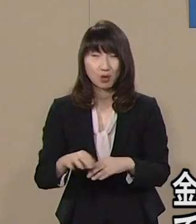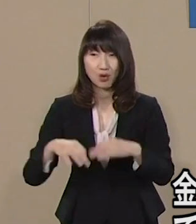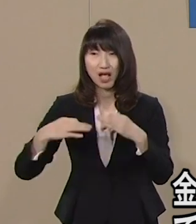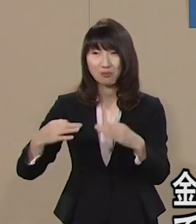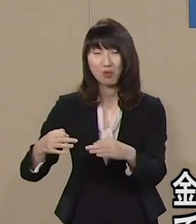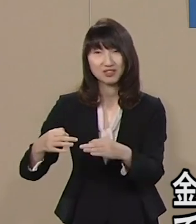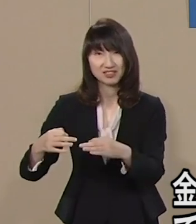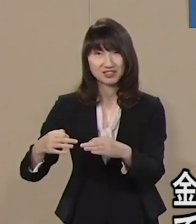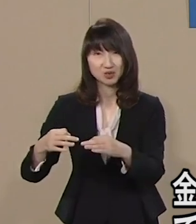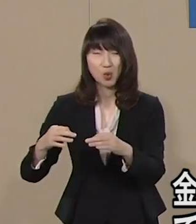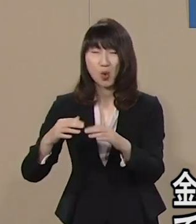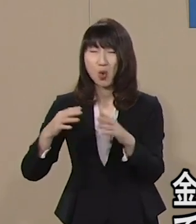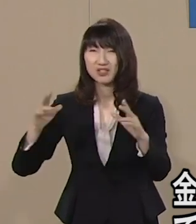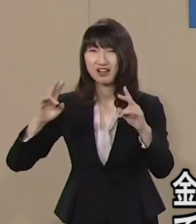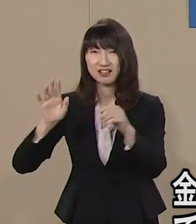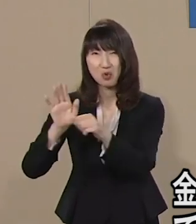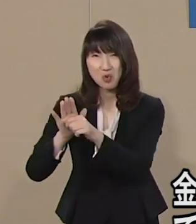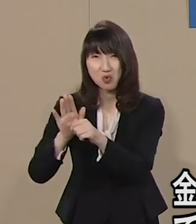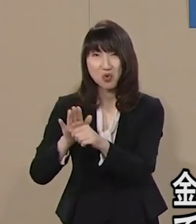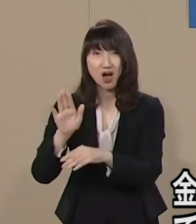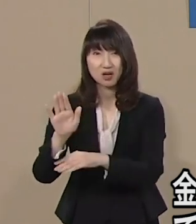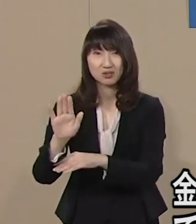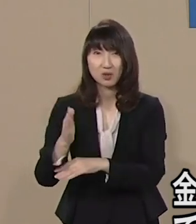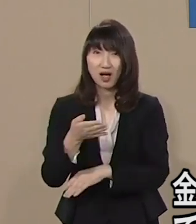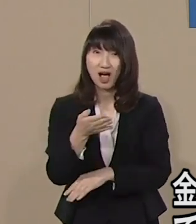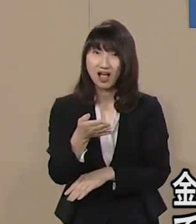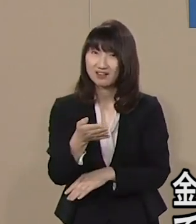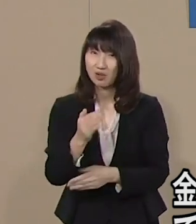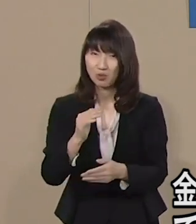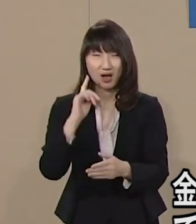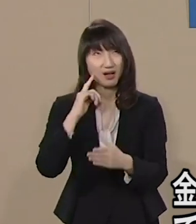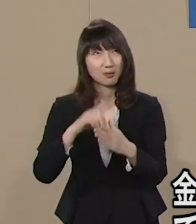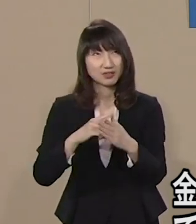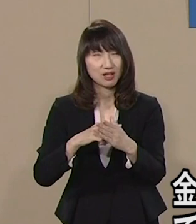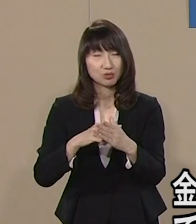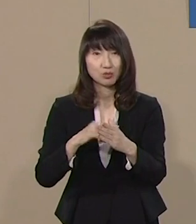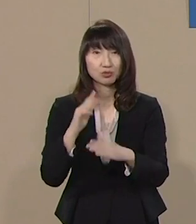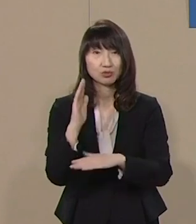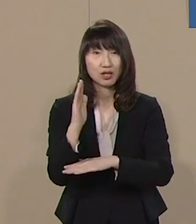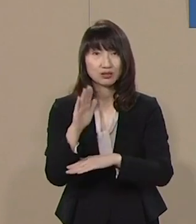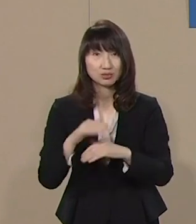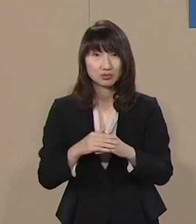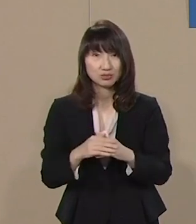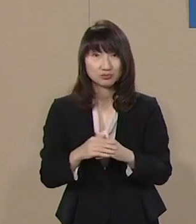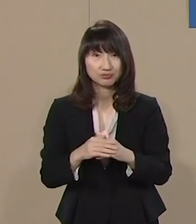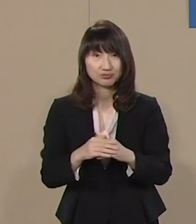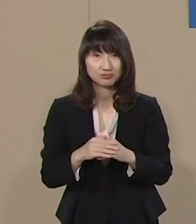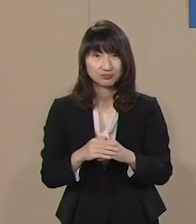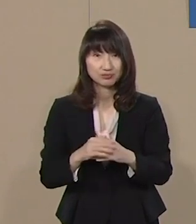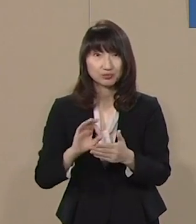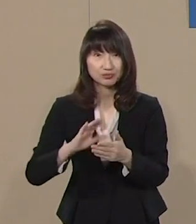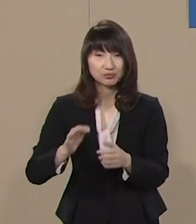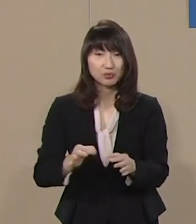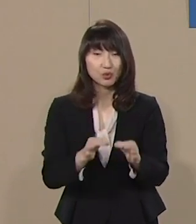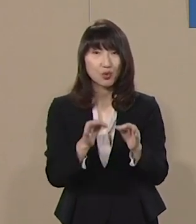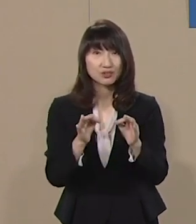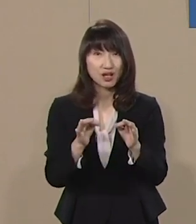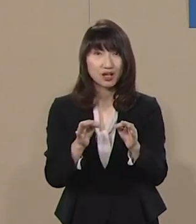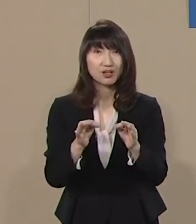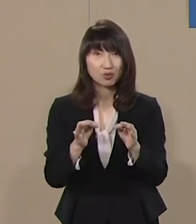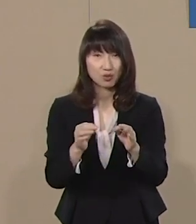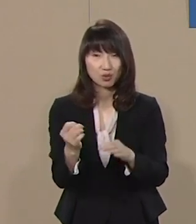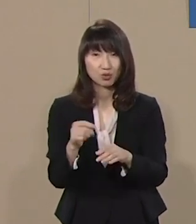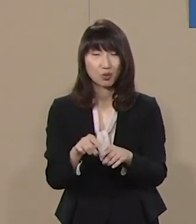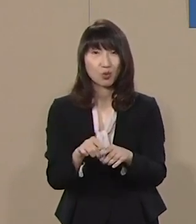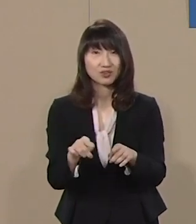も耳に優しい大企業に手厚いでもあなたのことは考えない今の政治です消費税増税と強制的